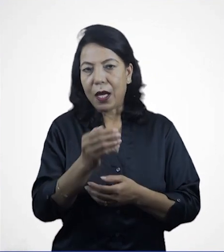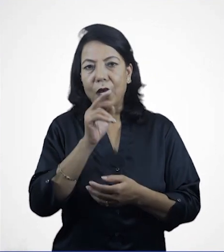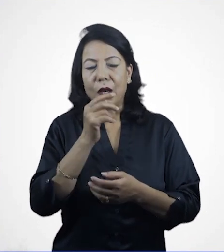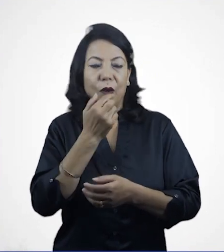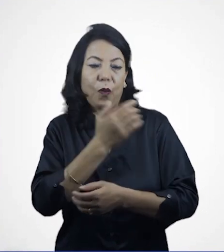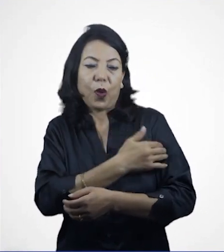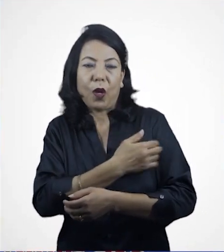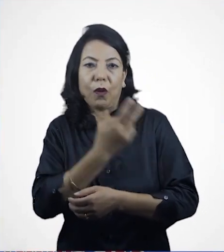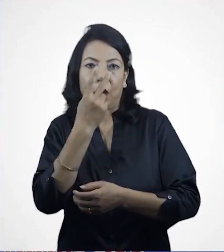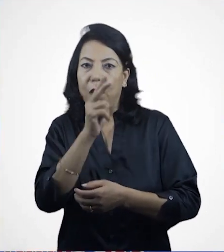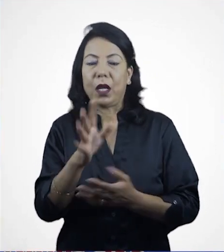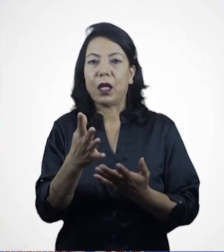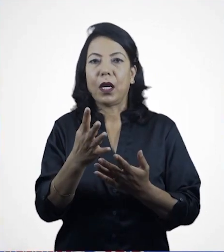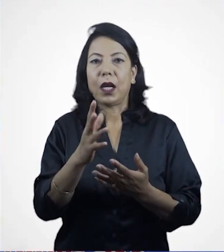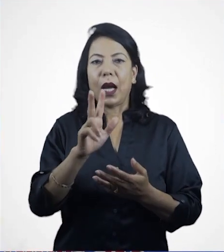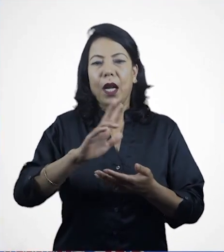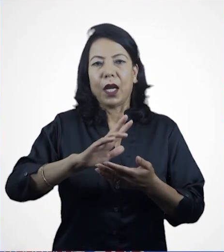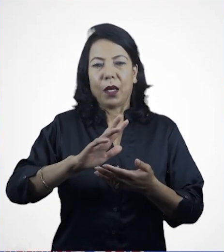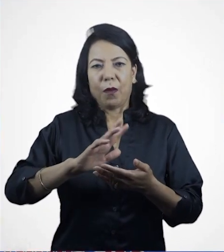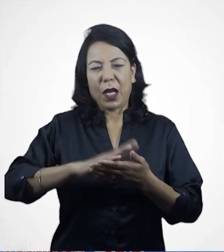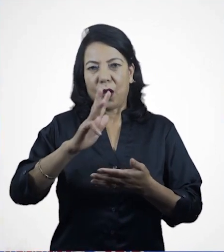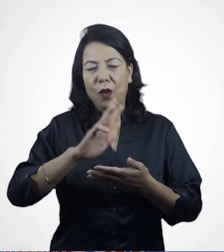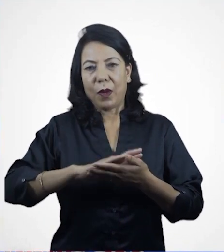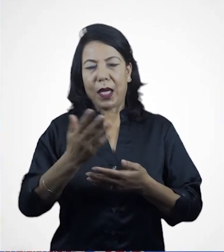बोलाउंदा ना हेरनी, कि ना आठनो माईना को